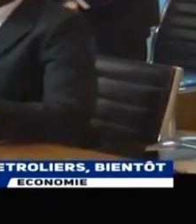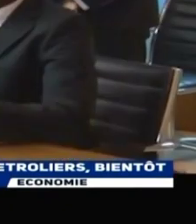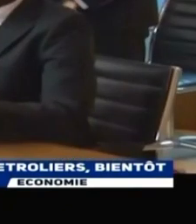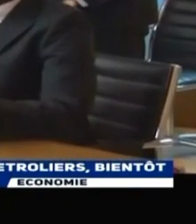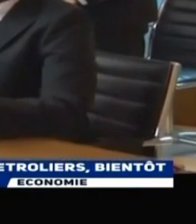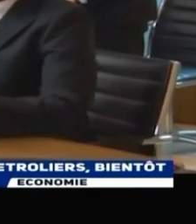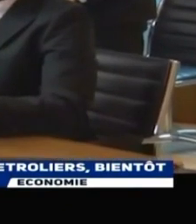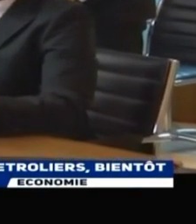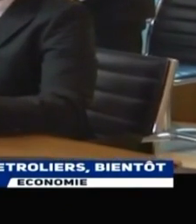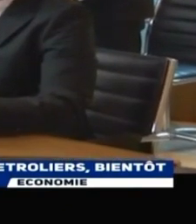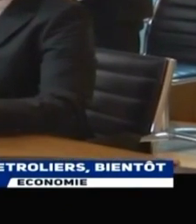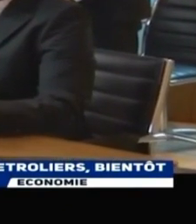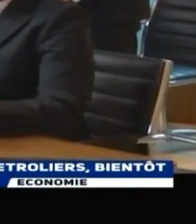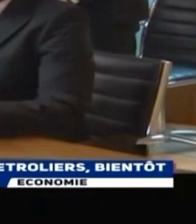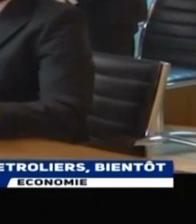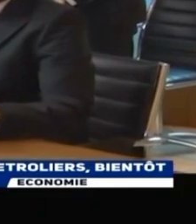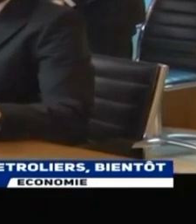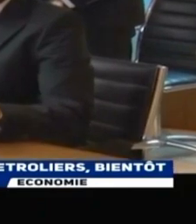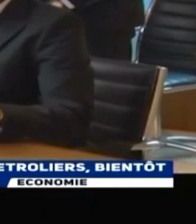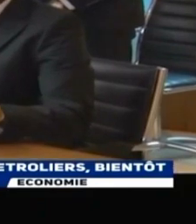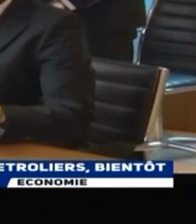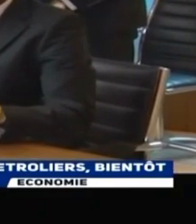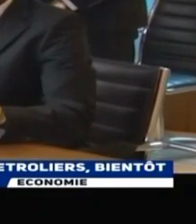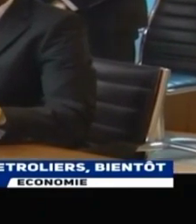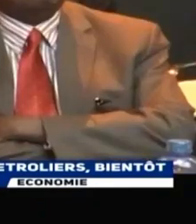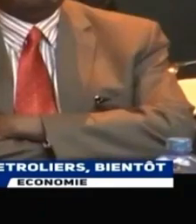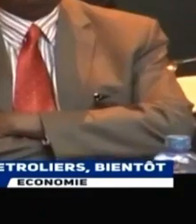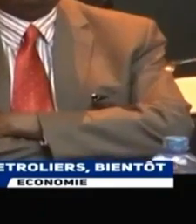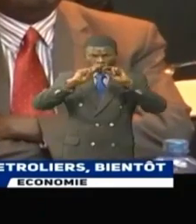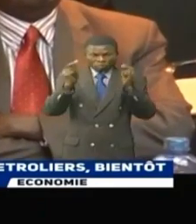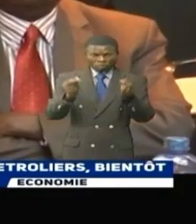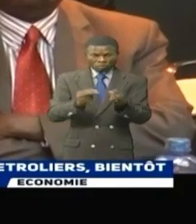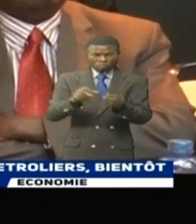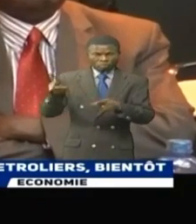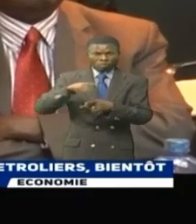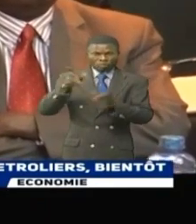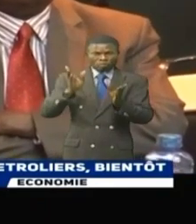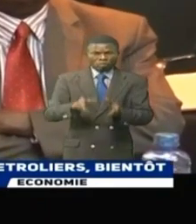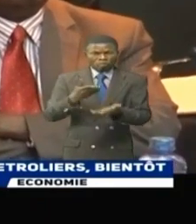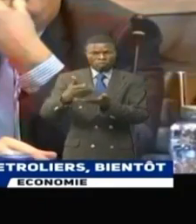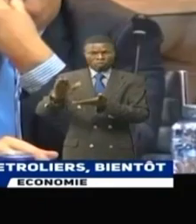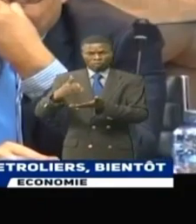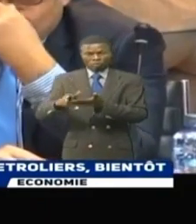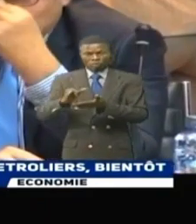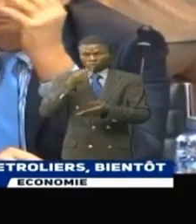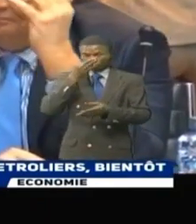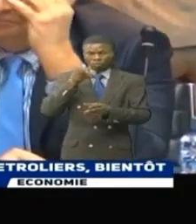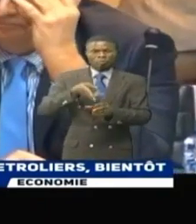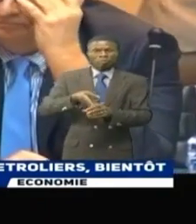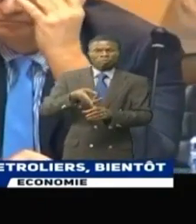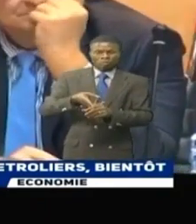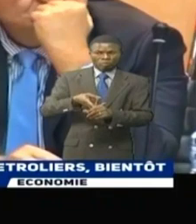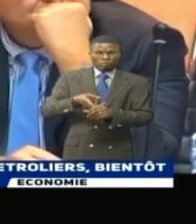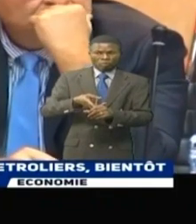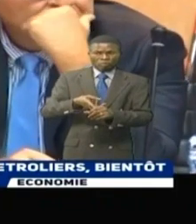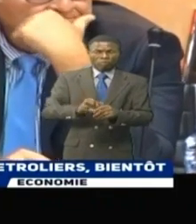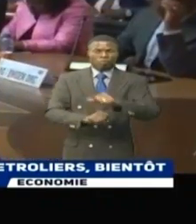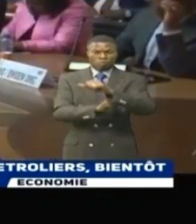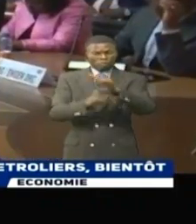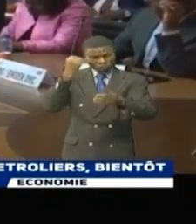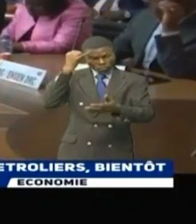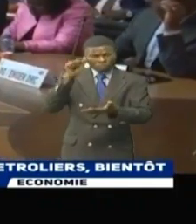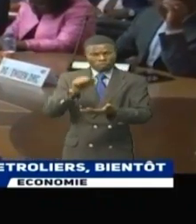domaine. Charles Nicobanza, DG de Engen et président du groupement professionnel de distributeurs de produits pétroliers, soutient cette